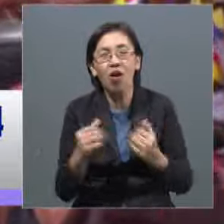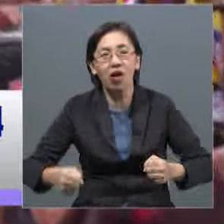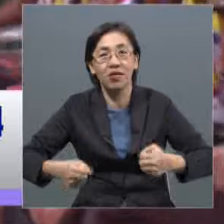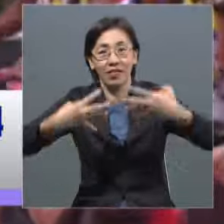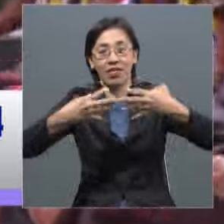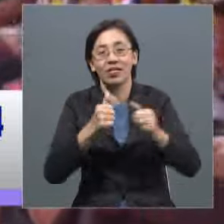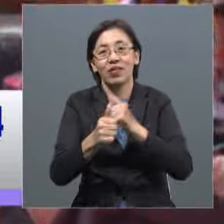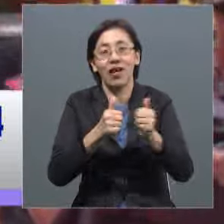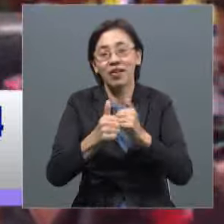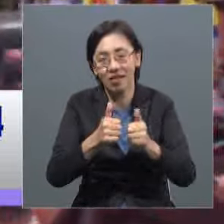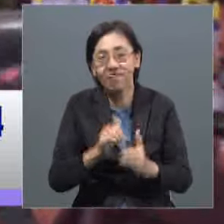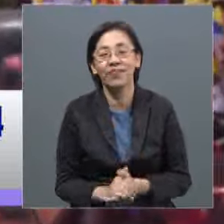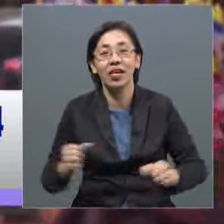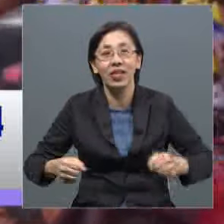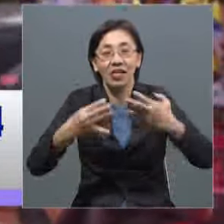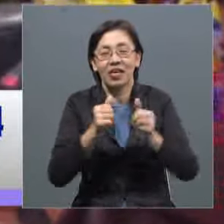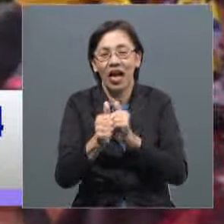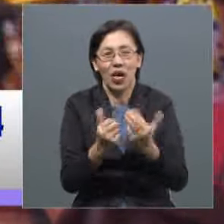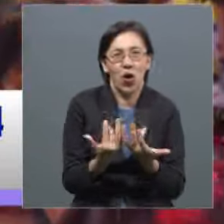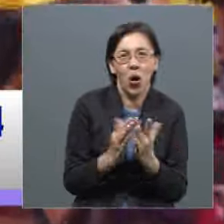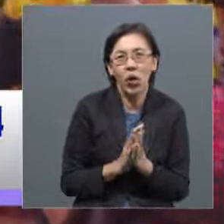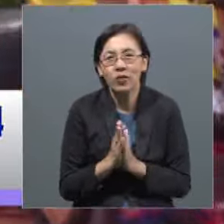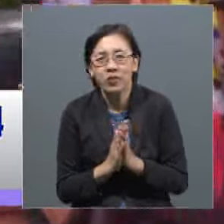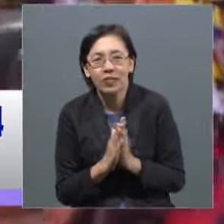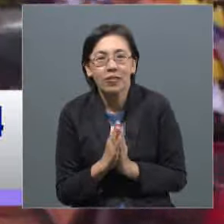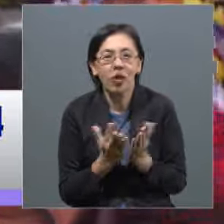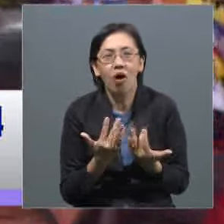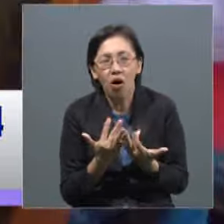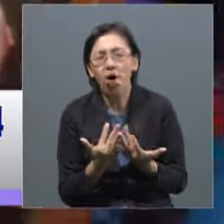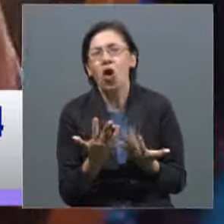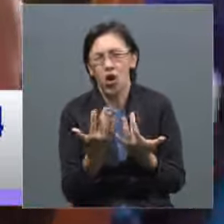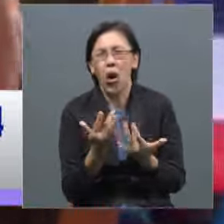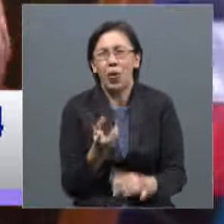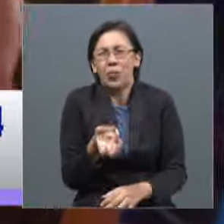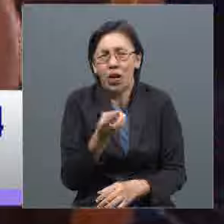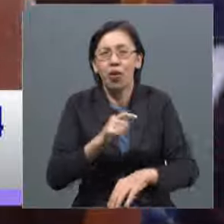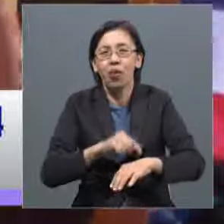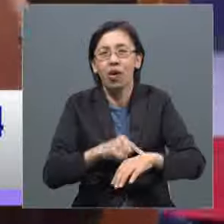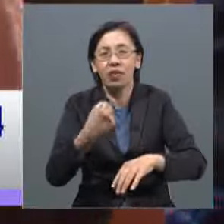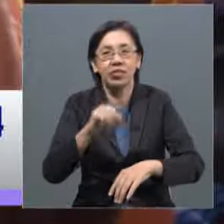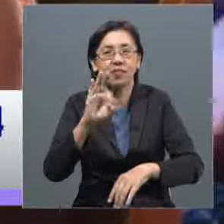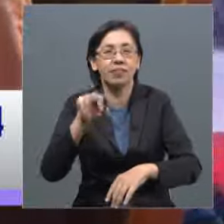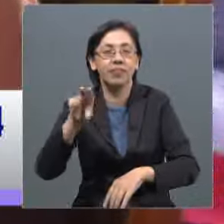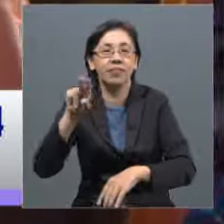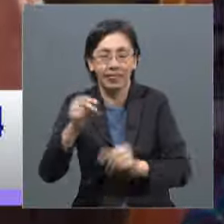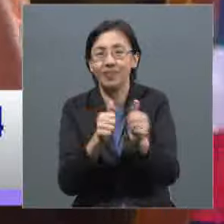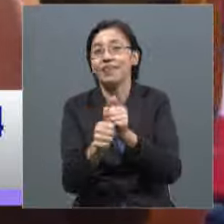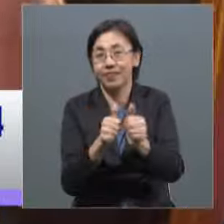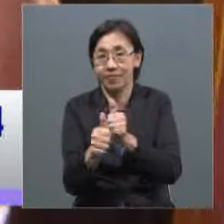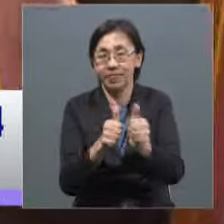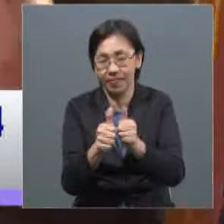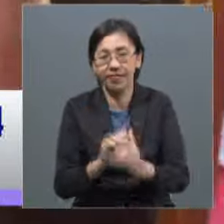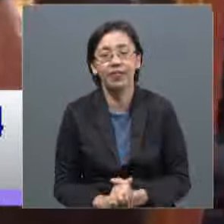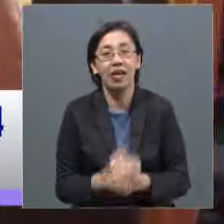สุดท้ายนะครับก็รอคอยกันอย่างเหนียวแน่นนะครับถึงแม้ว่าจะรอเวลาอีกไม่นานครับเวลา 19:30 นาทีต